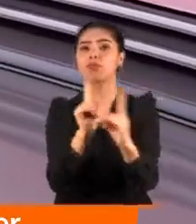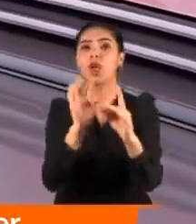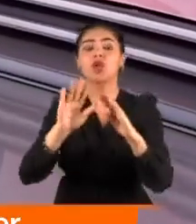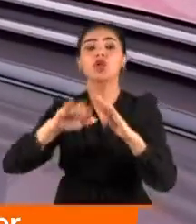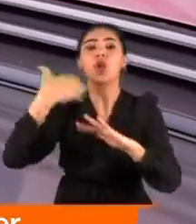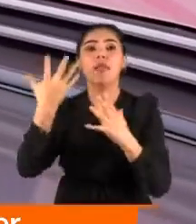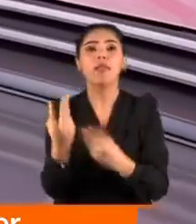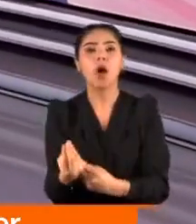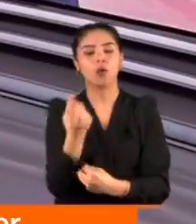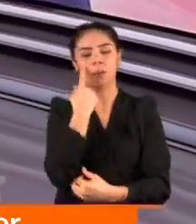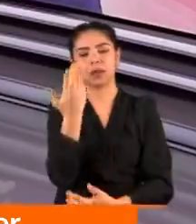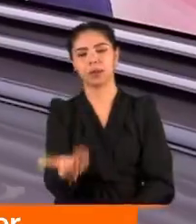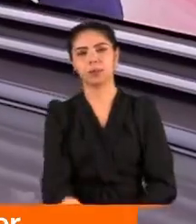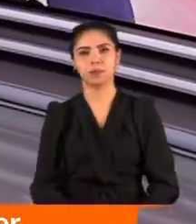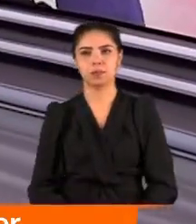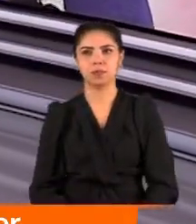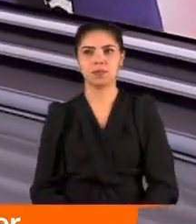işin sonu nereye vardı.